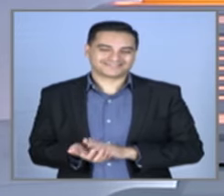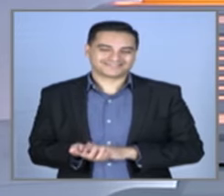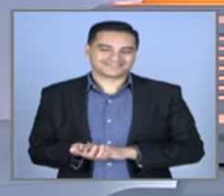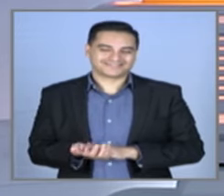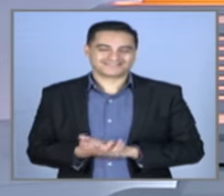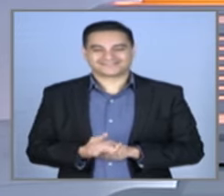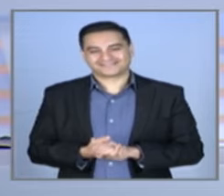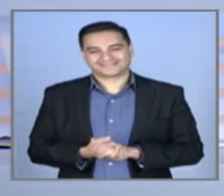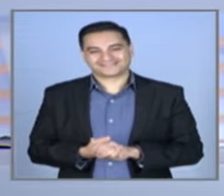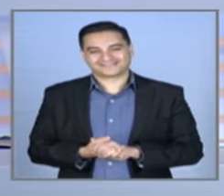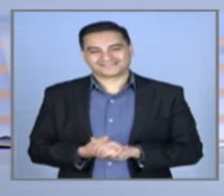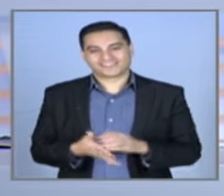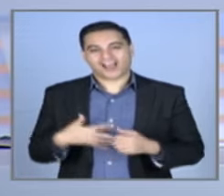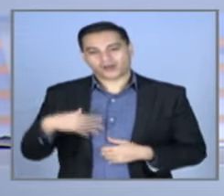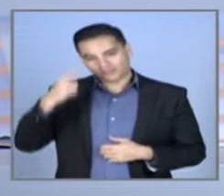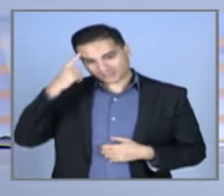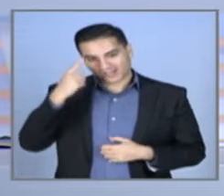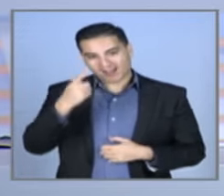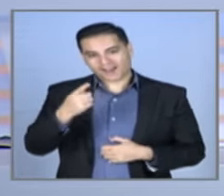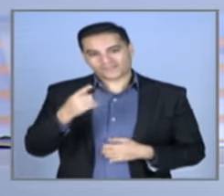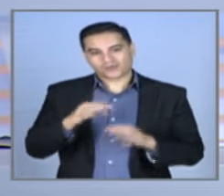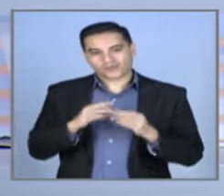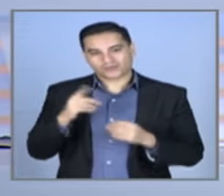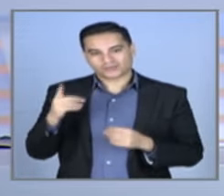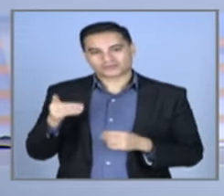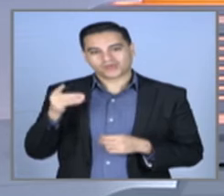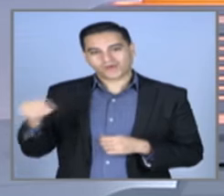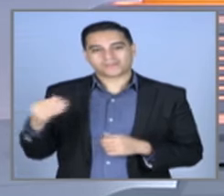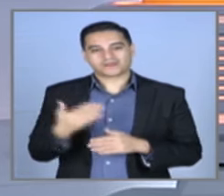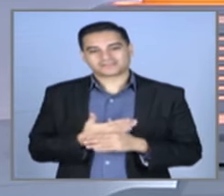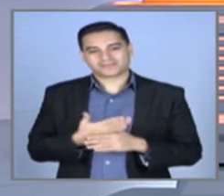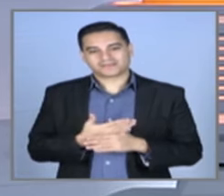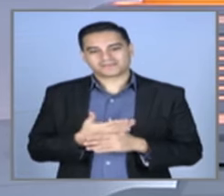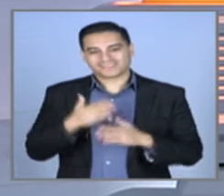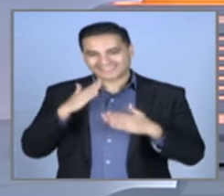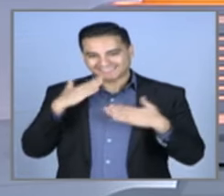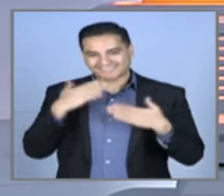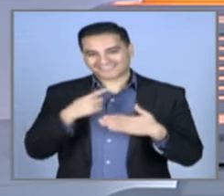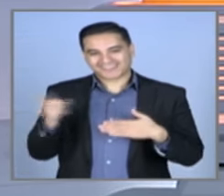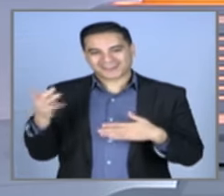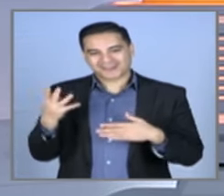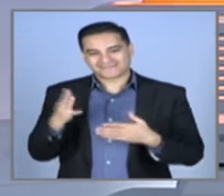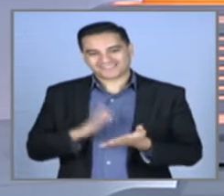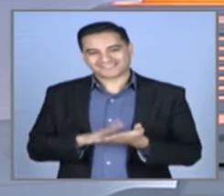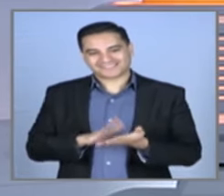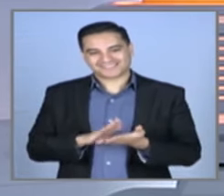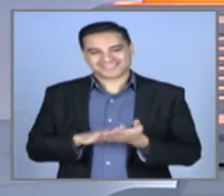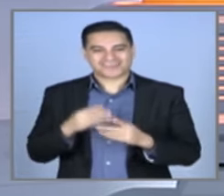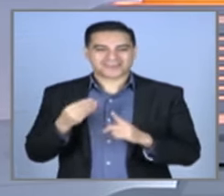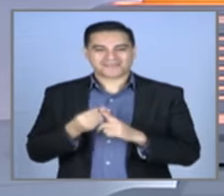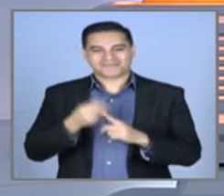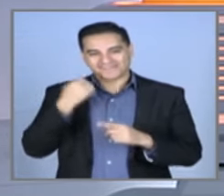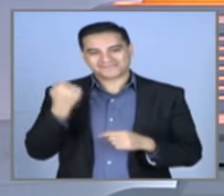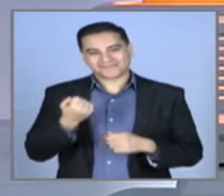دلوقتي بقى عايزكوا تعرفوا عيلة جاد محبوبة ليه، الابتسامة عليهم هم الأربعة. ألف